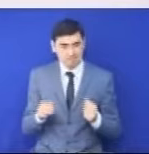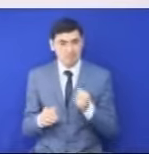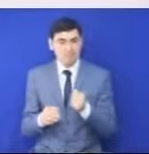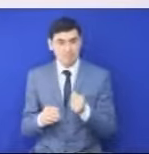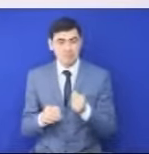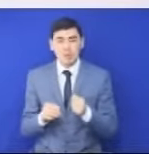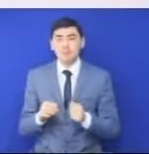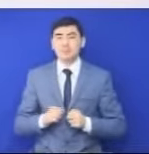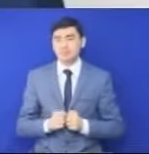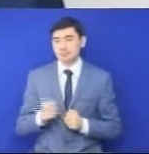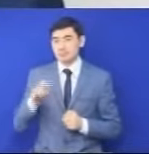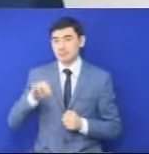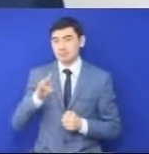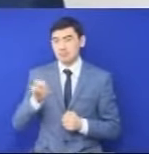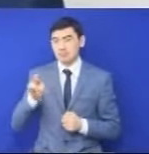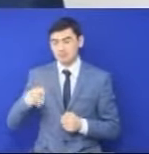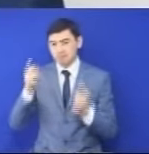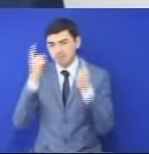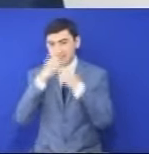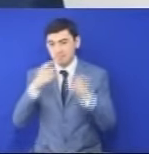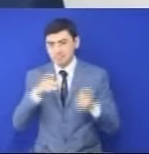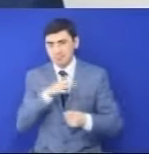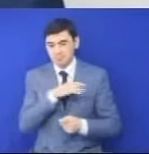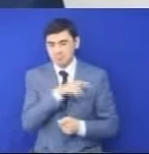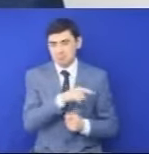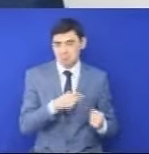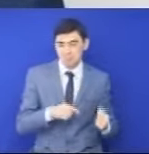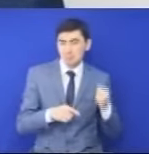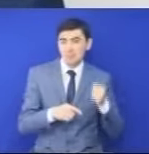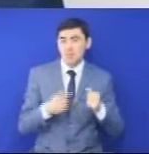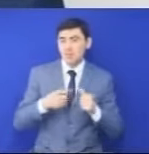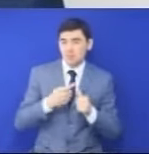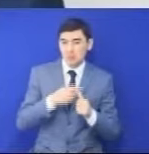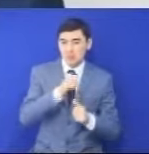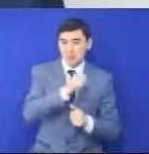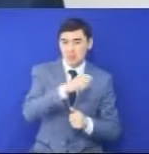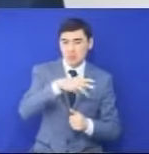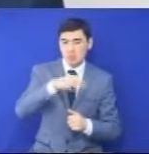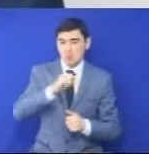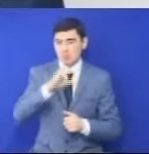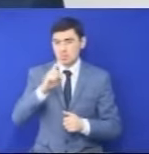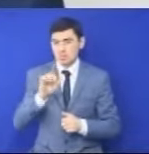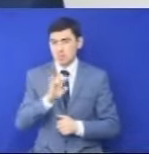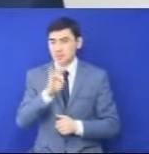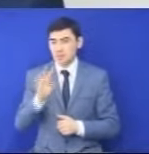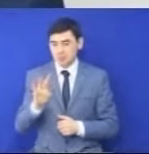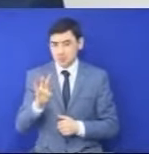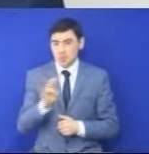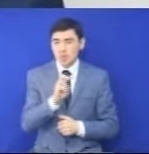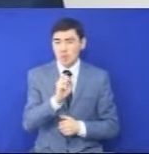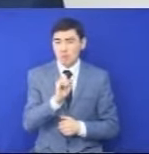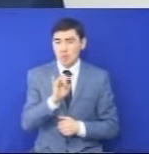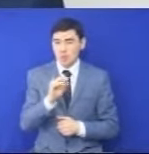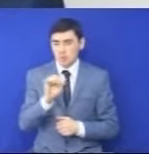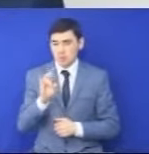представил глава региона Даниил Ахметов. Распоряжением акима области на эту должность назначен Алмазхан Баужанович Сматлаев, ранее